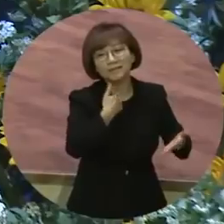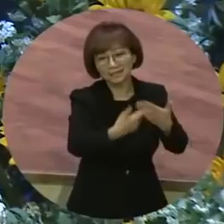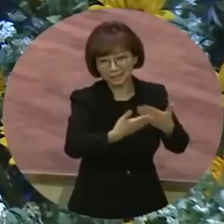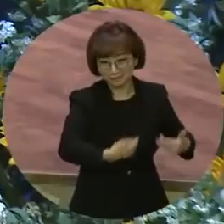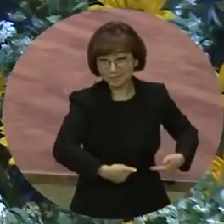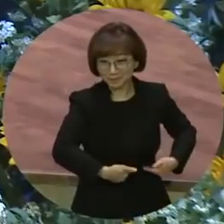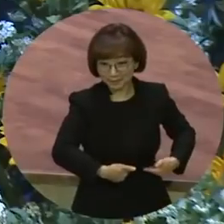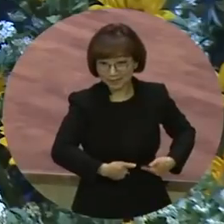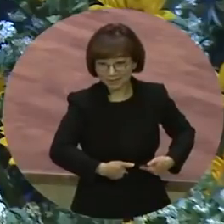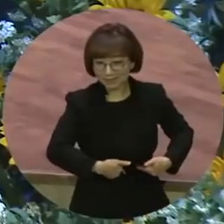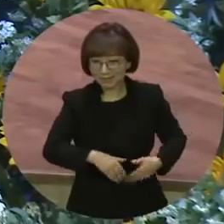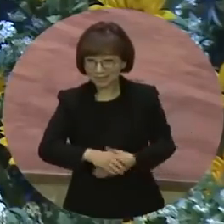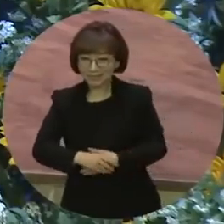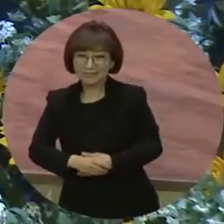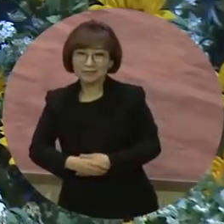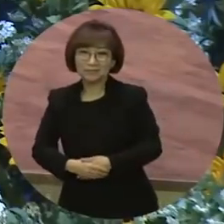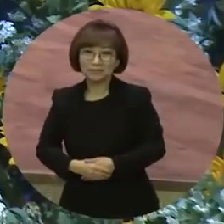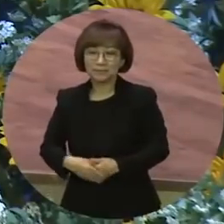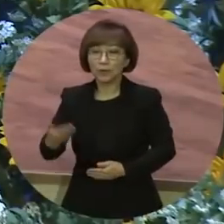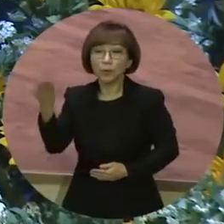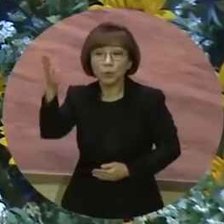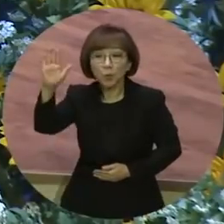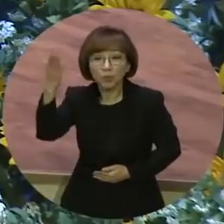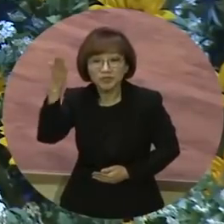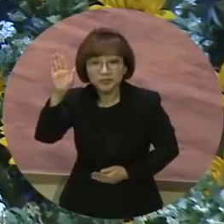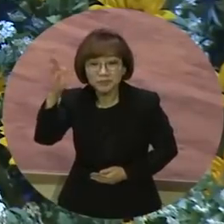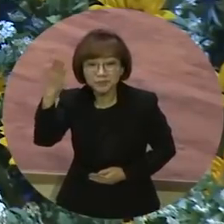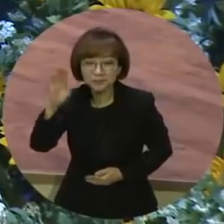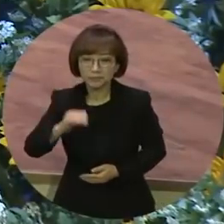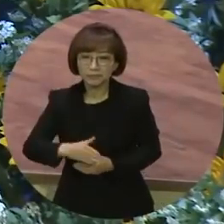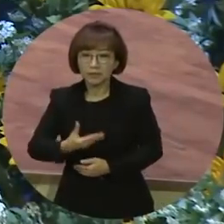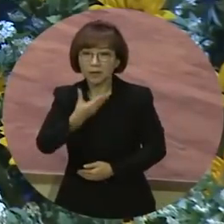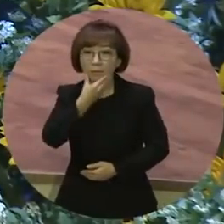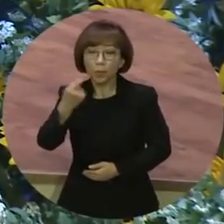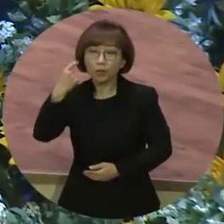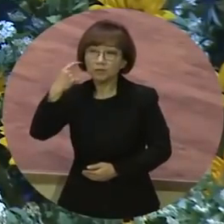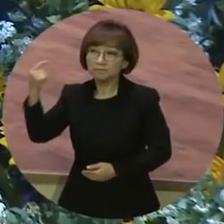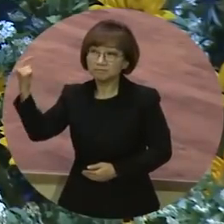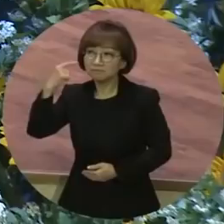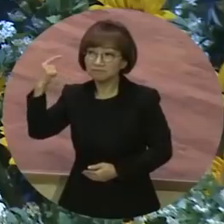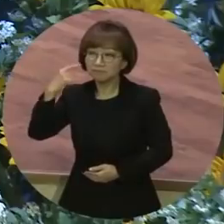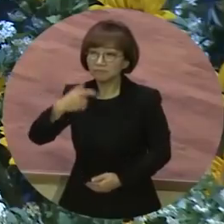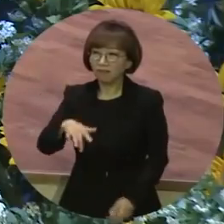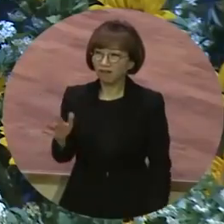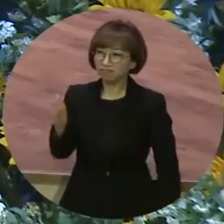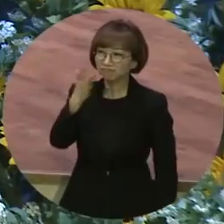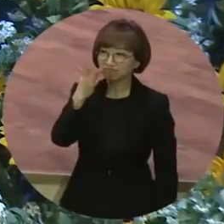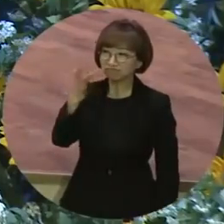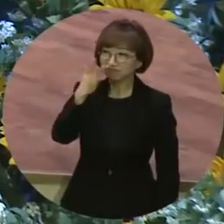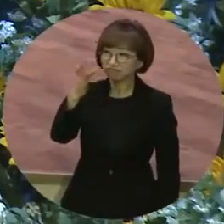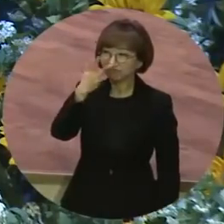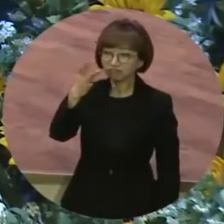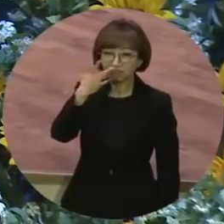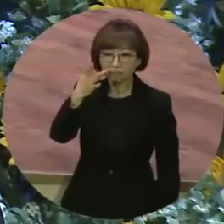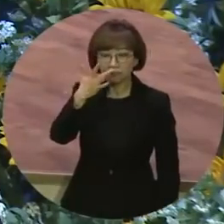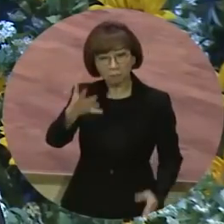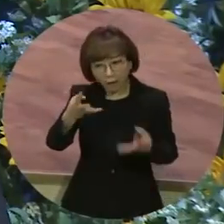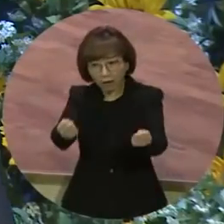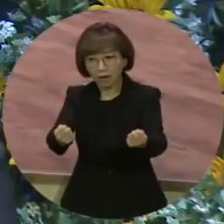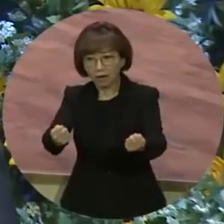요즘요, 복음 불감증에 걸린 사람이 많아요. 복음 불감증.